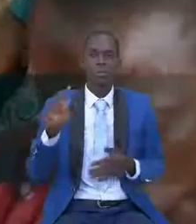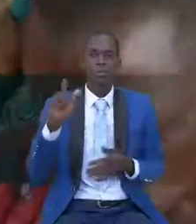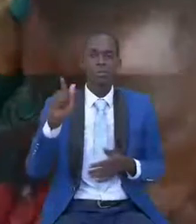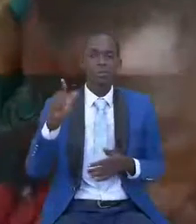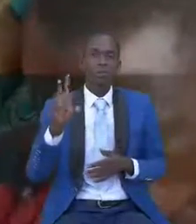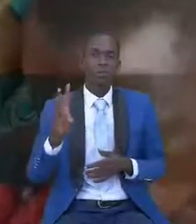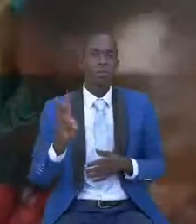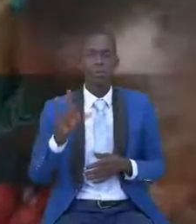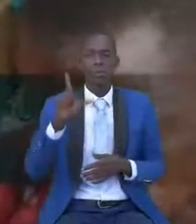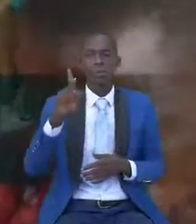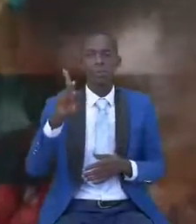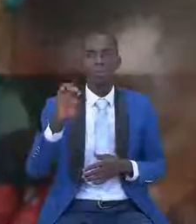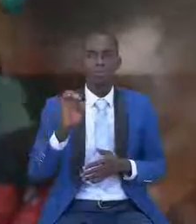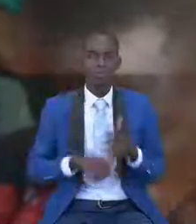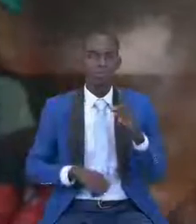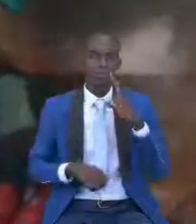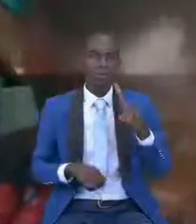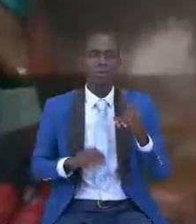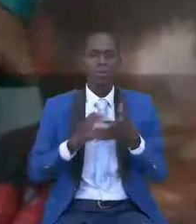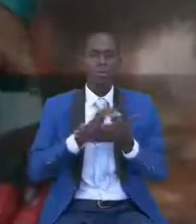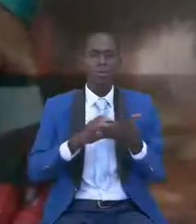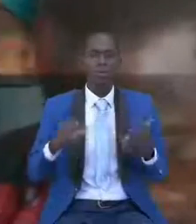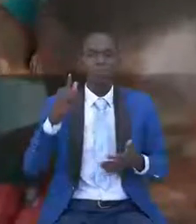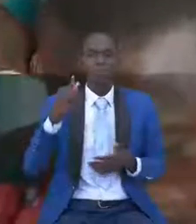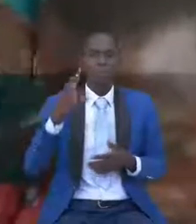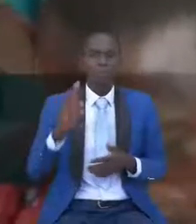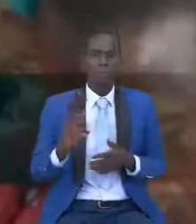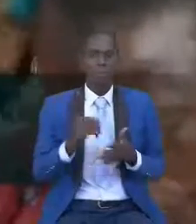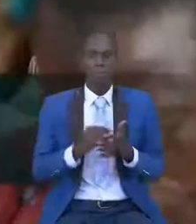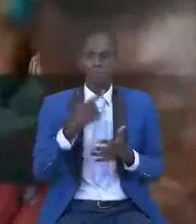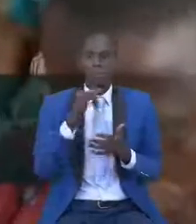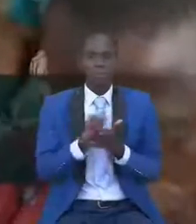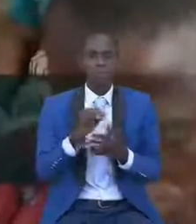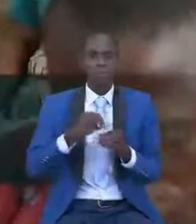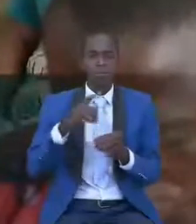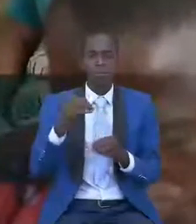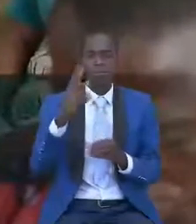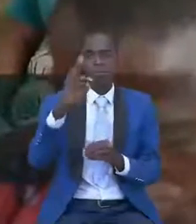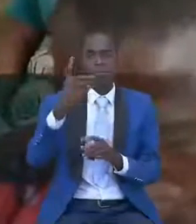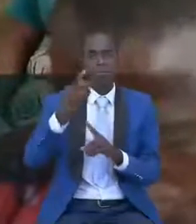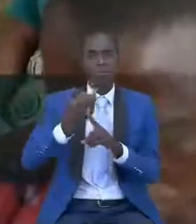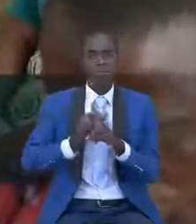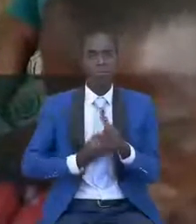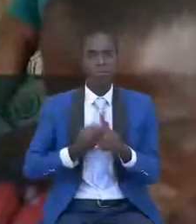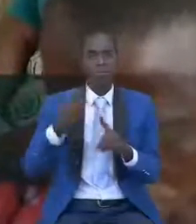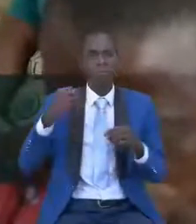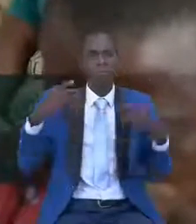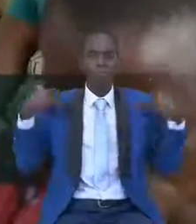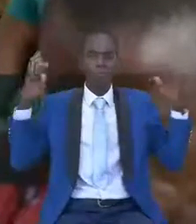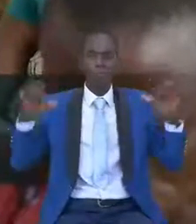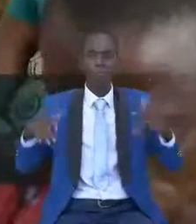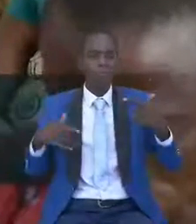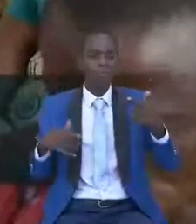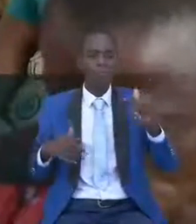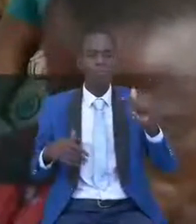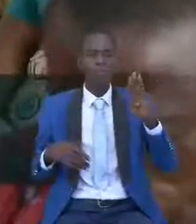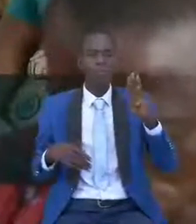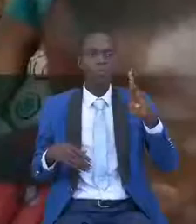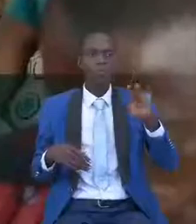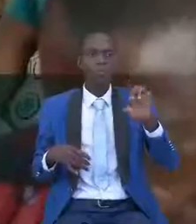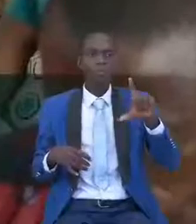26. Luc 1, verset 26. Au sixième mois, l'ange Gabriel fut envoyé par